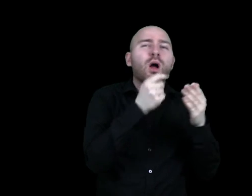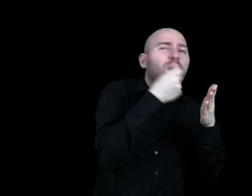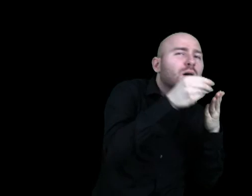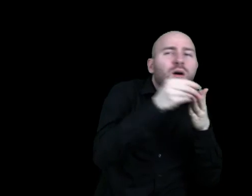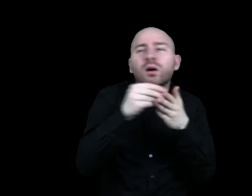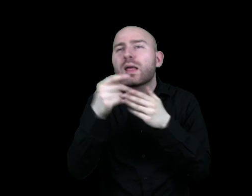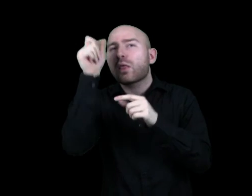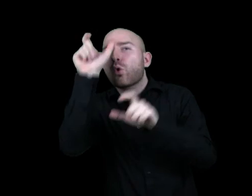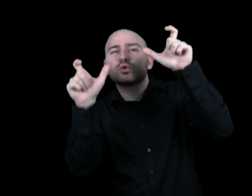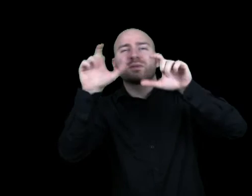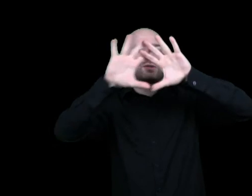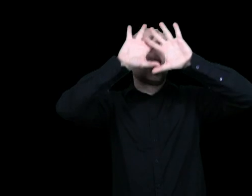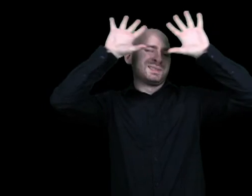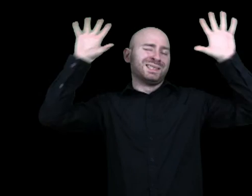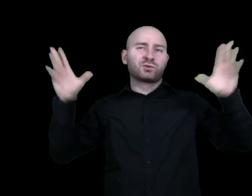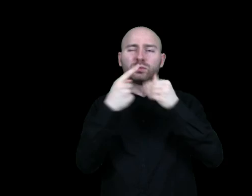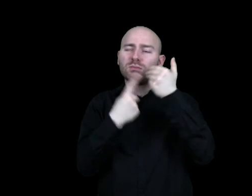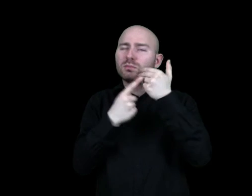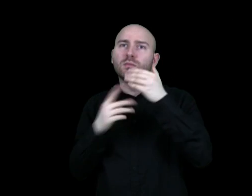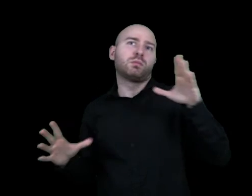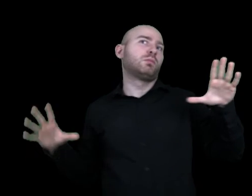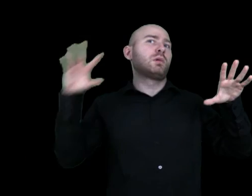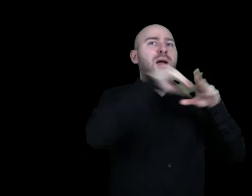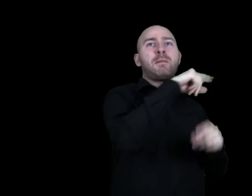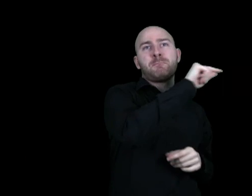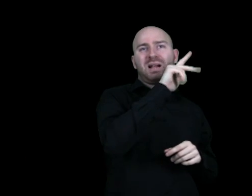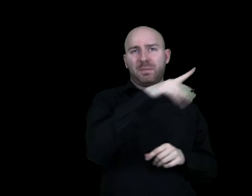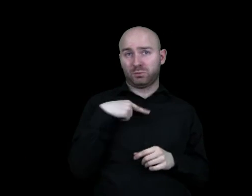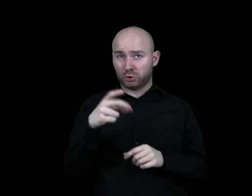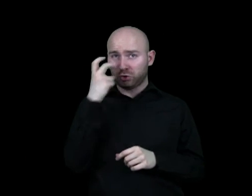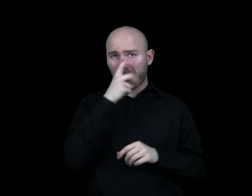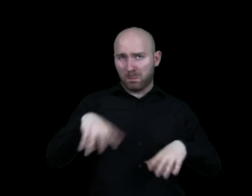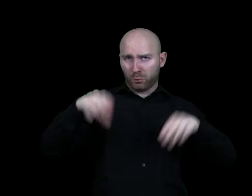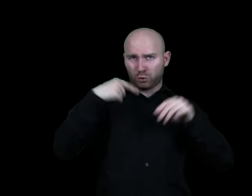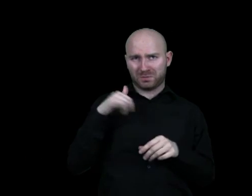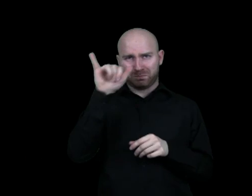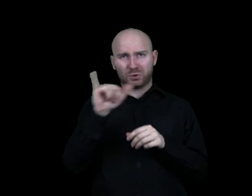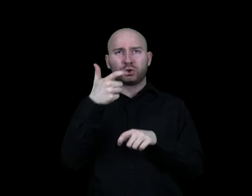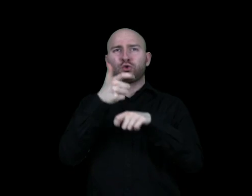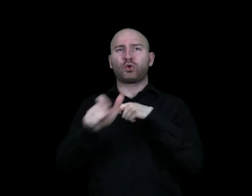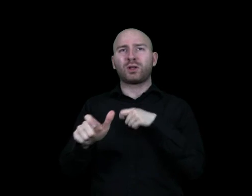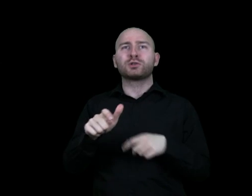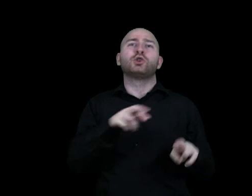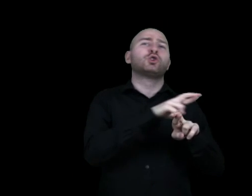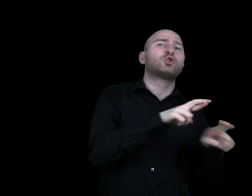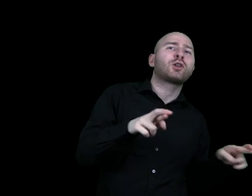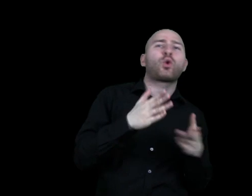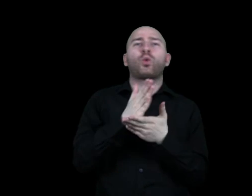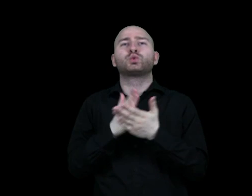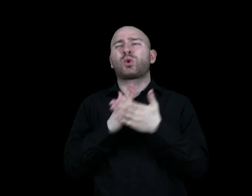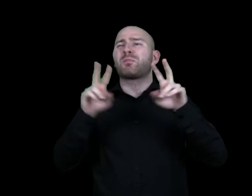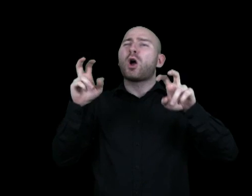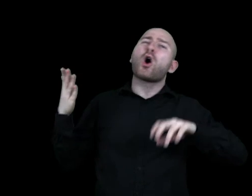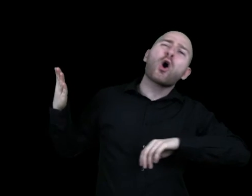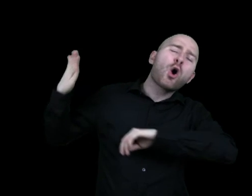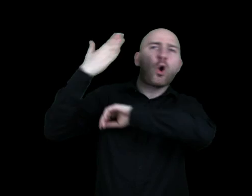dobro lub usługę. Ciekawa sprawa, w której z początku nie mogłem się połapać, to pojęcie finalnych dóbr i usług.